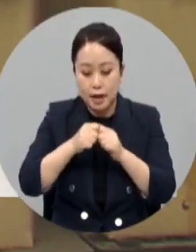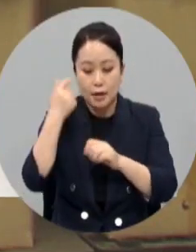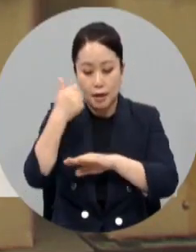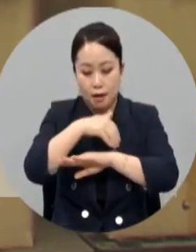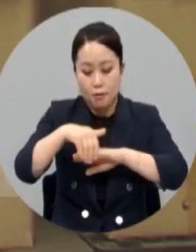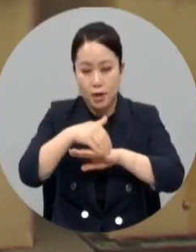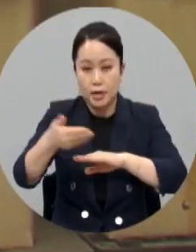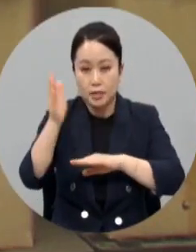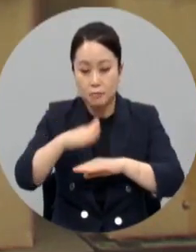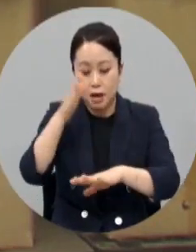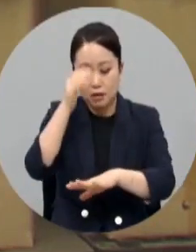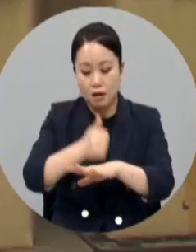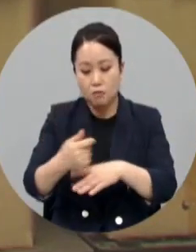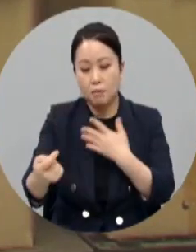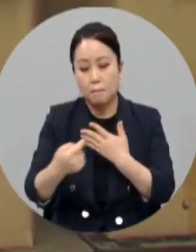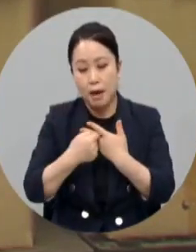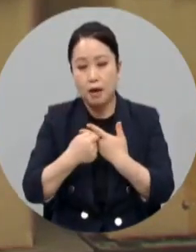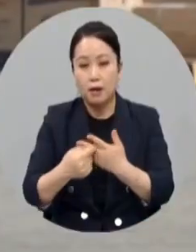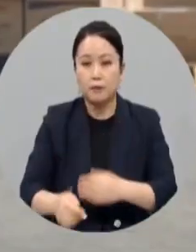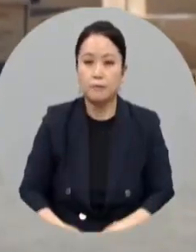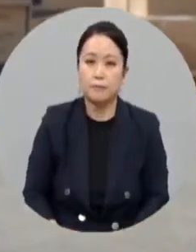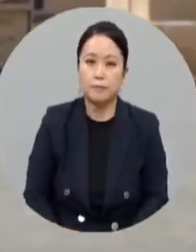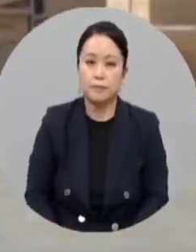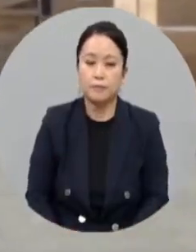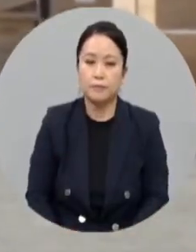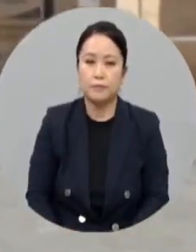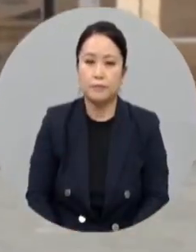잡혔습니다. 김인하 기자입니다.